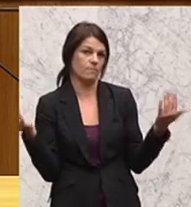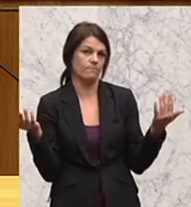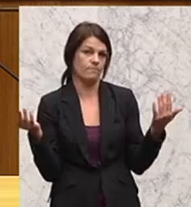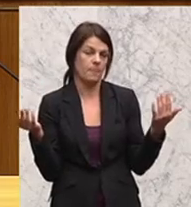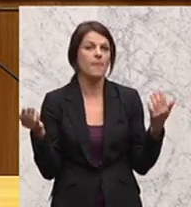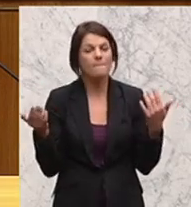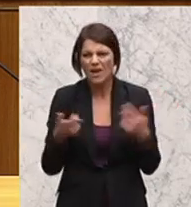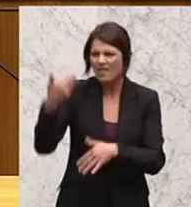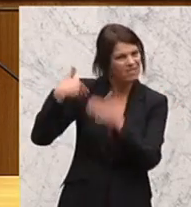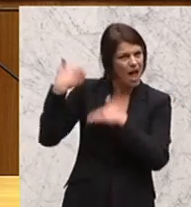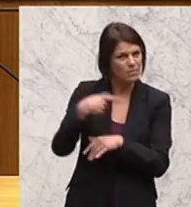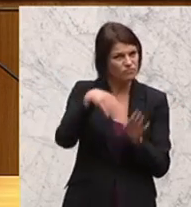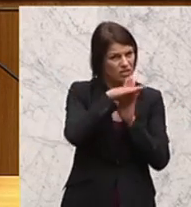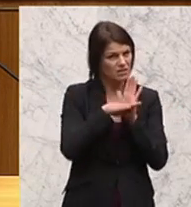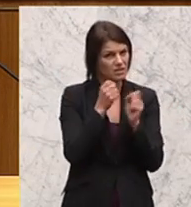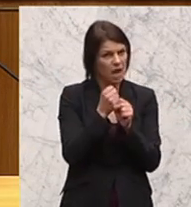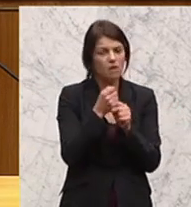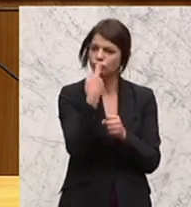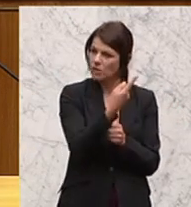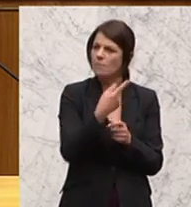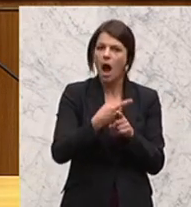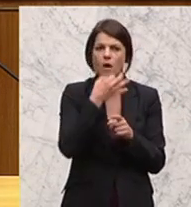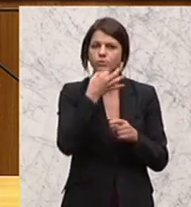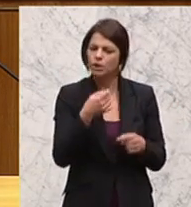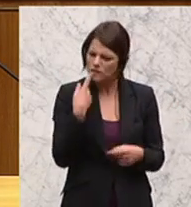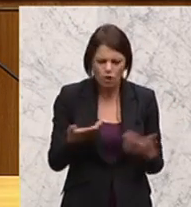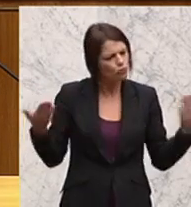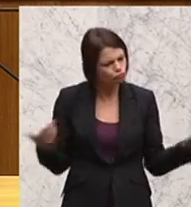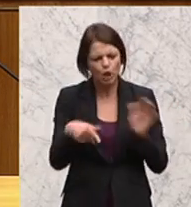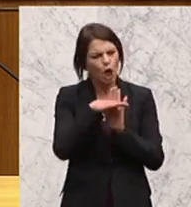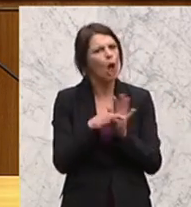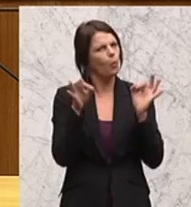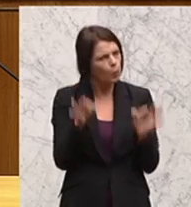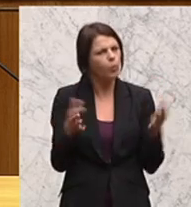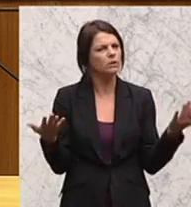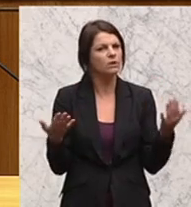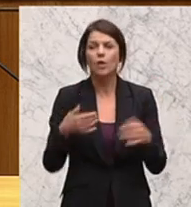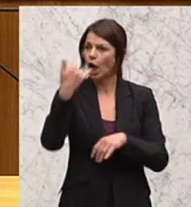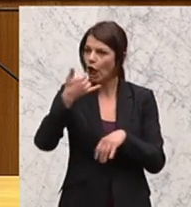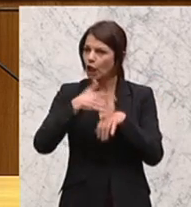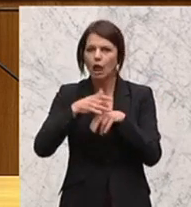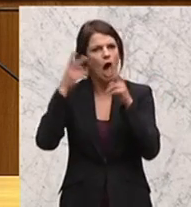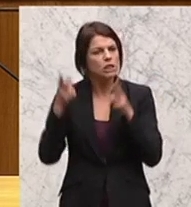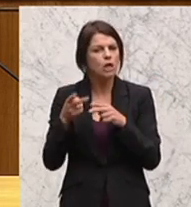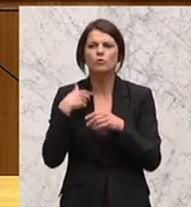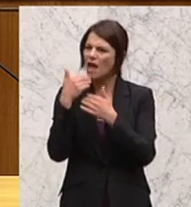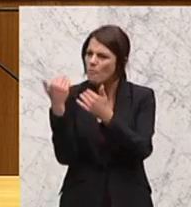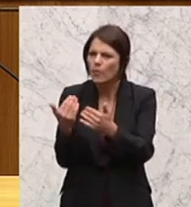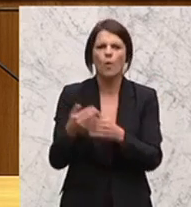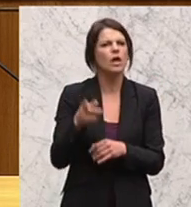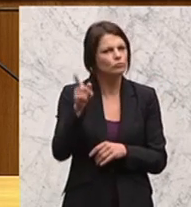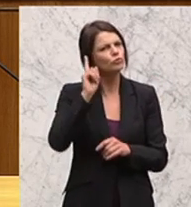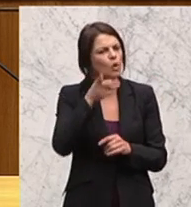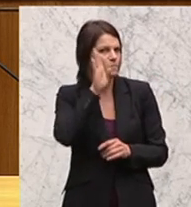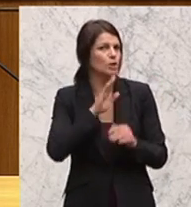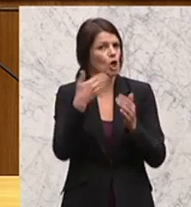nämlich damals auch kundgetan haben, sinngemäß, das ist eine gute Regelung und er kann nur jedem Gastronomen empfehlen, hier auch